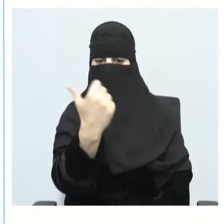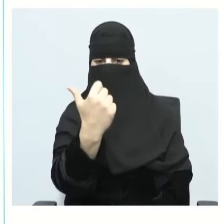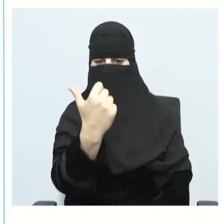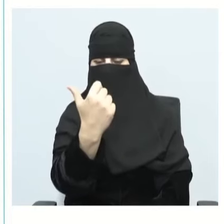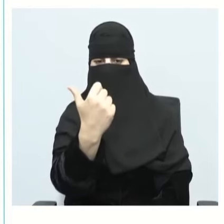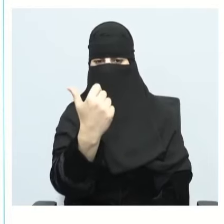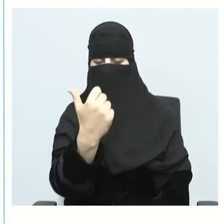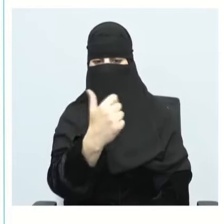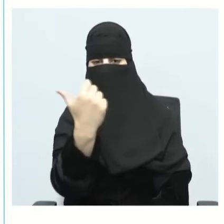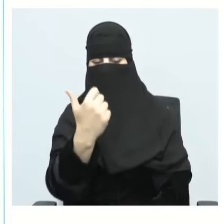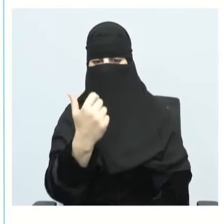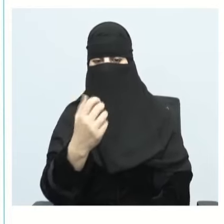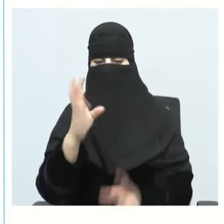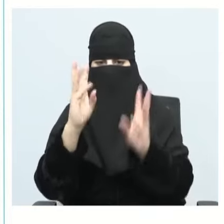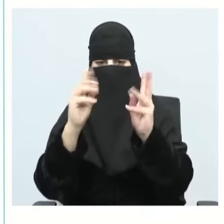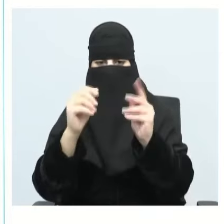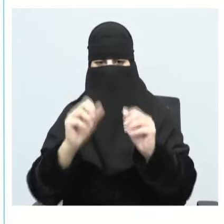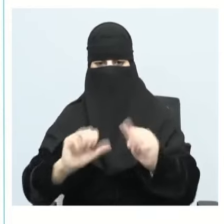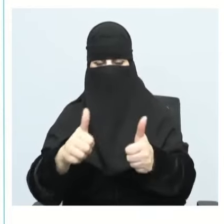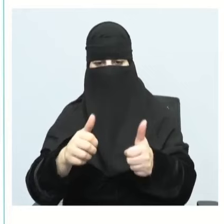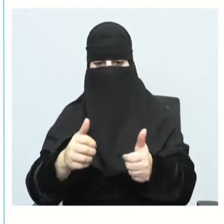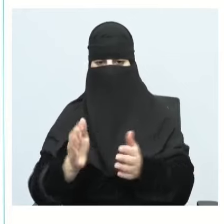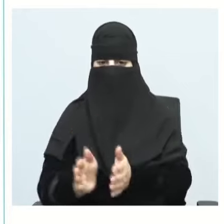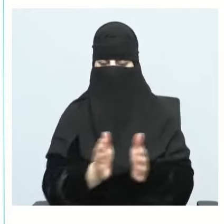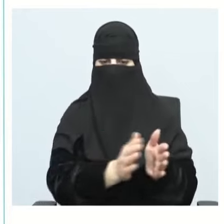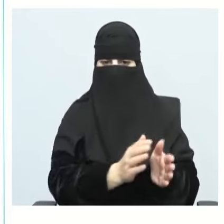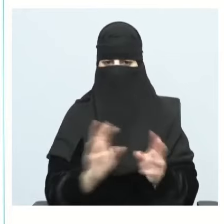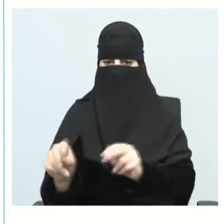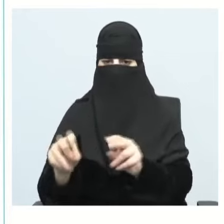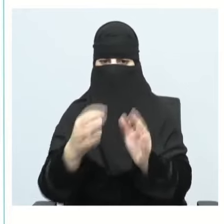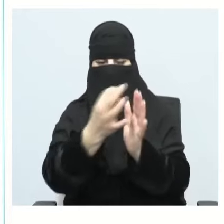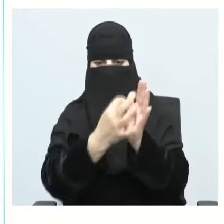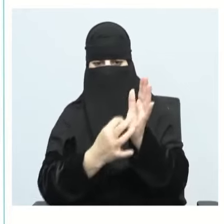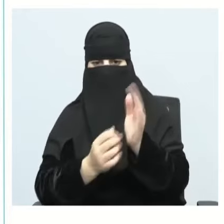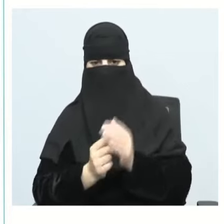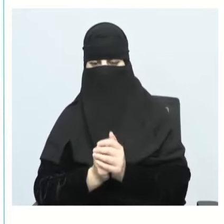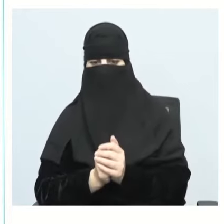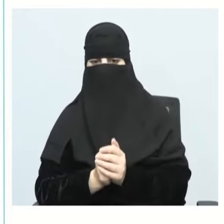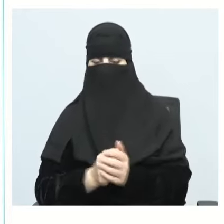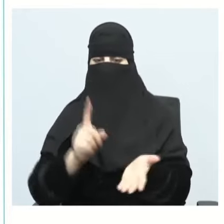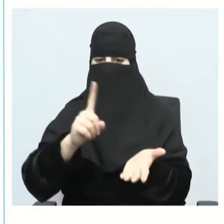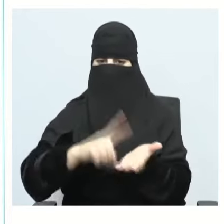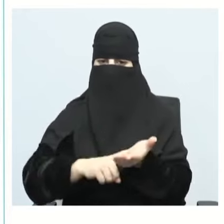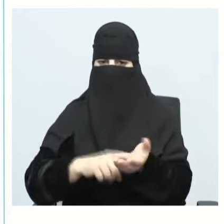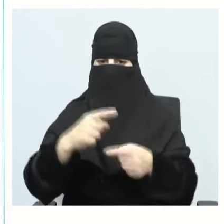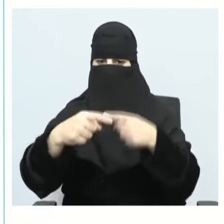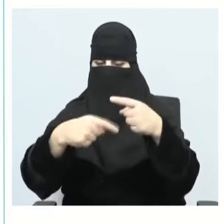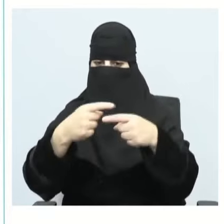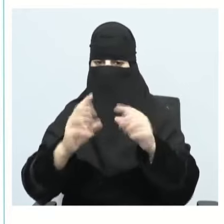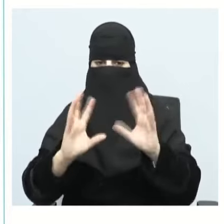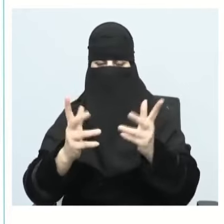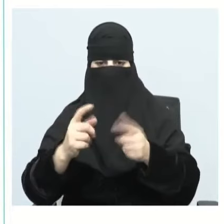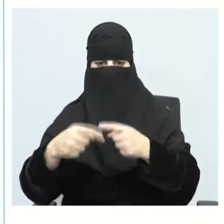سته ارقام ممكن ترتيبها بالطريقه هذه لما تيجي تتحقق تراجع كيف